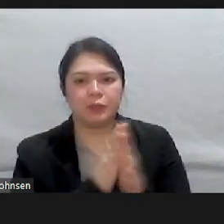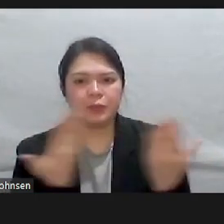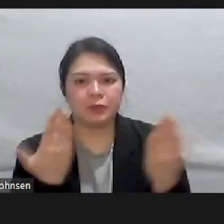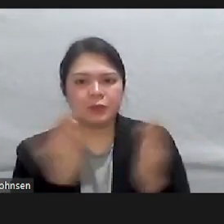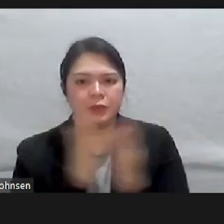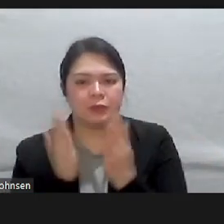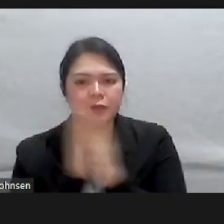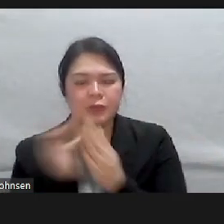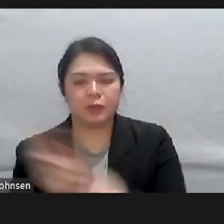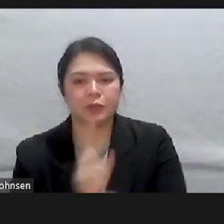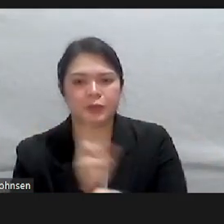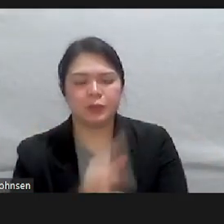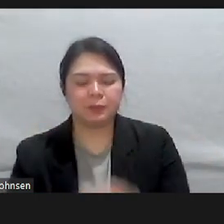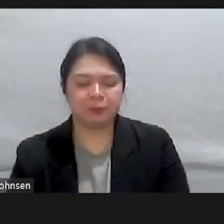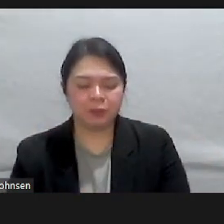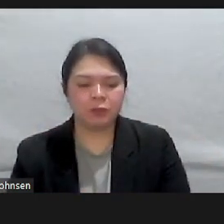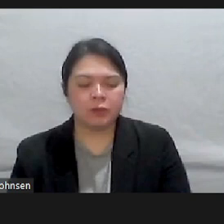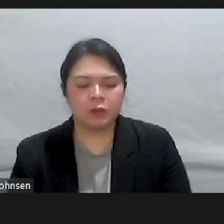Sige. So